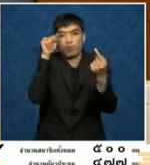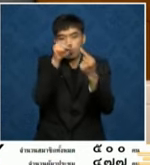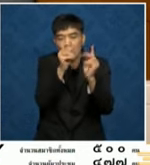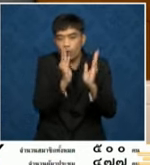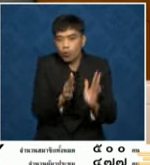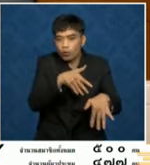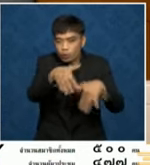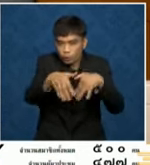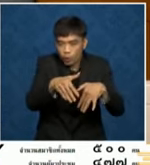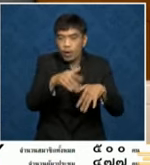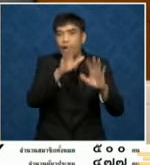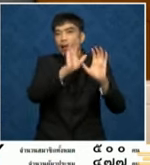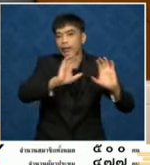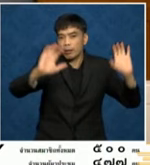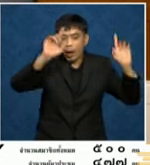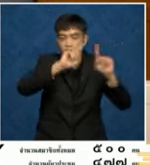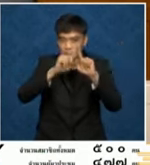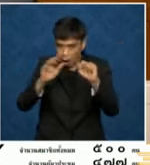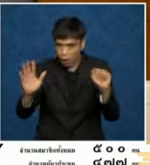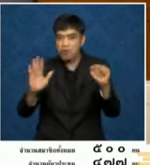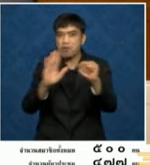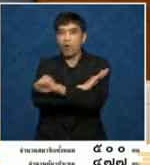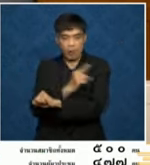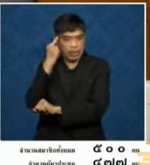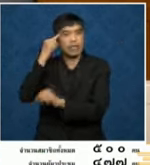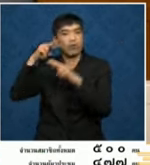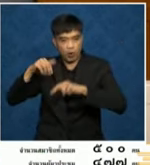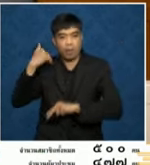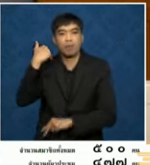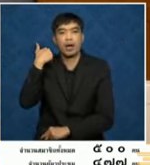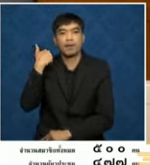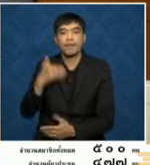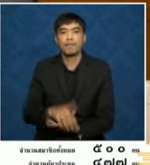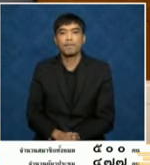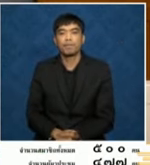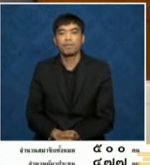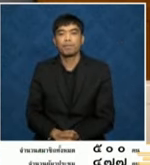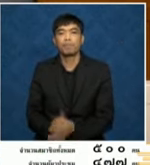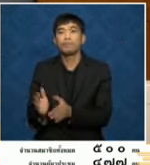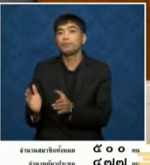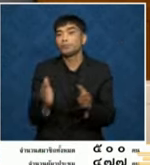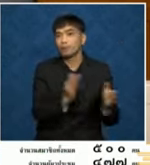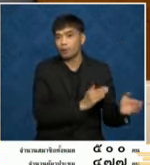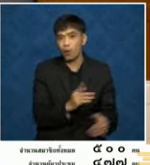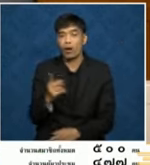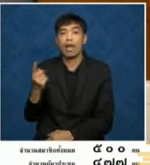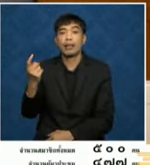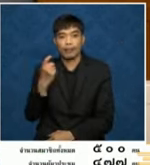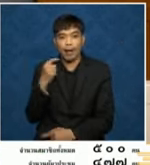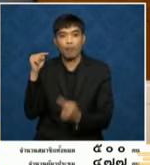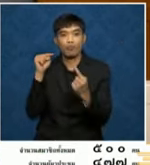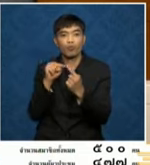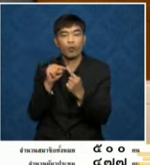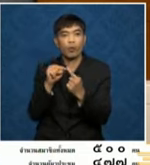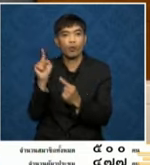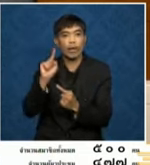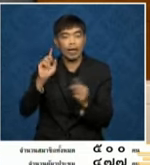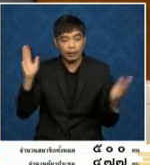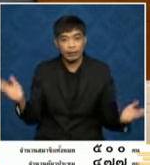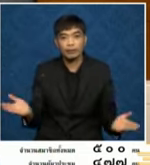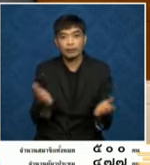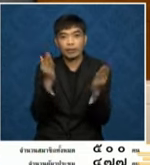ชนในพื้นที่นะครับในส่วนของคำถามเกี่ยวกับกรมน.อีกเรื่องหนึ่งคือเรื่องของการสนับสนุ